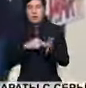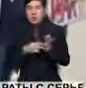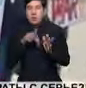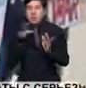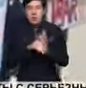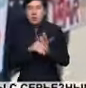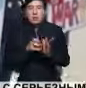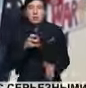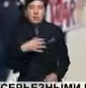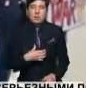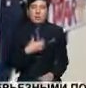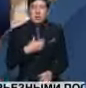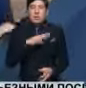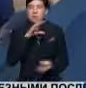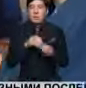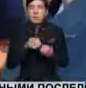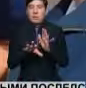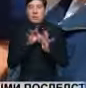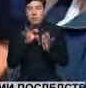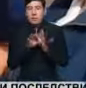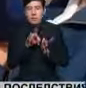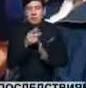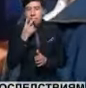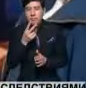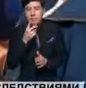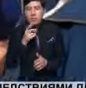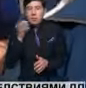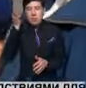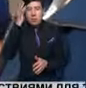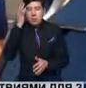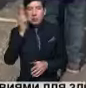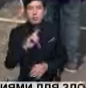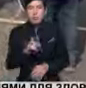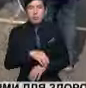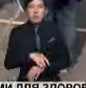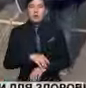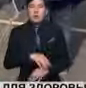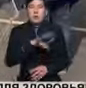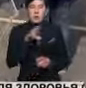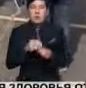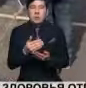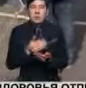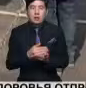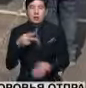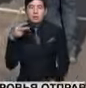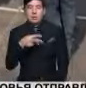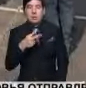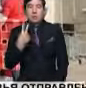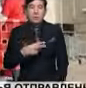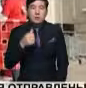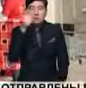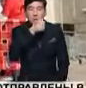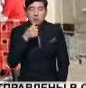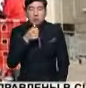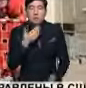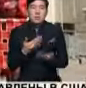протестов, недовольных результатами выборов. Видимо, все хорошо помнят взятие Капитолия сторонниками Трампа в 2020-м.